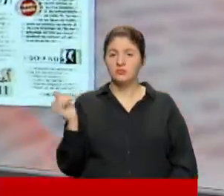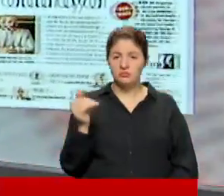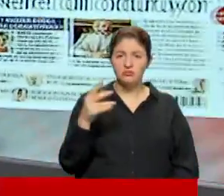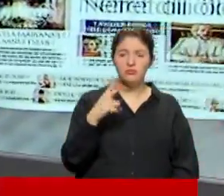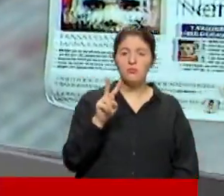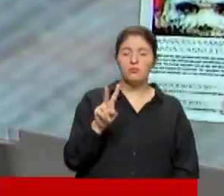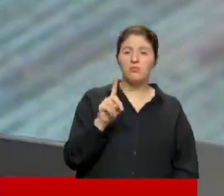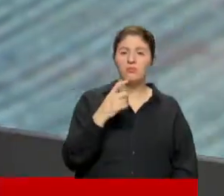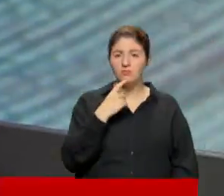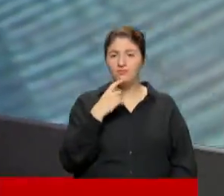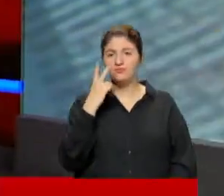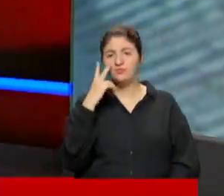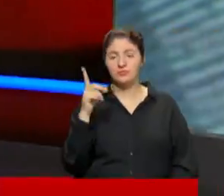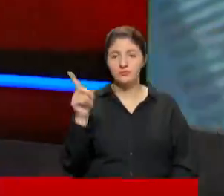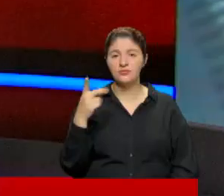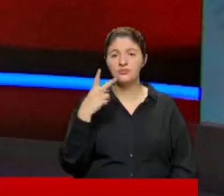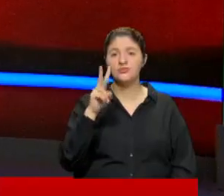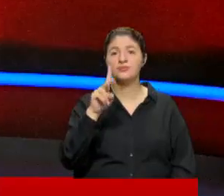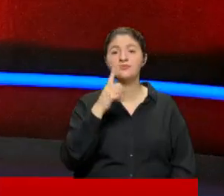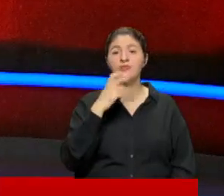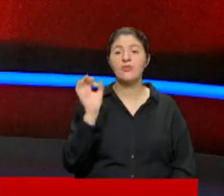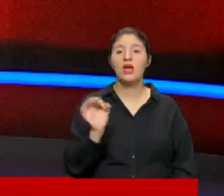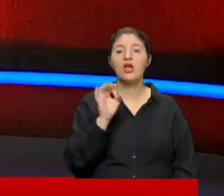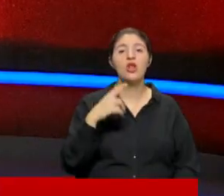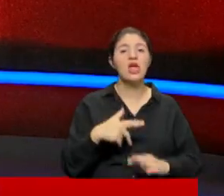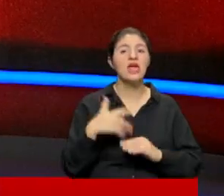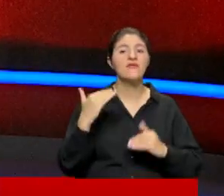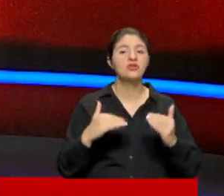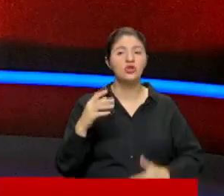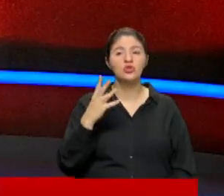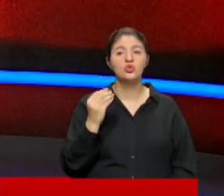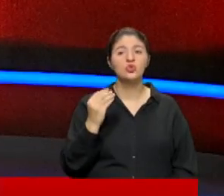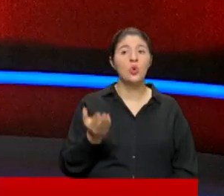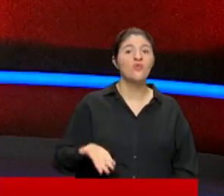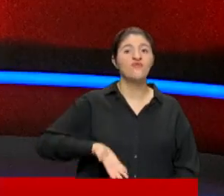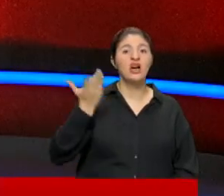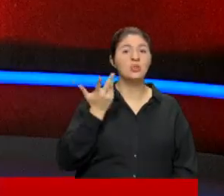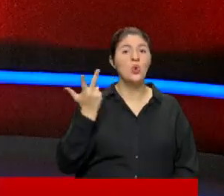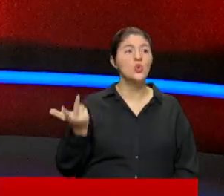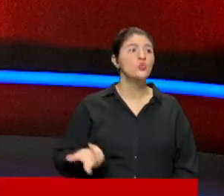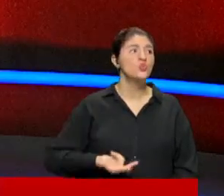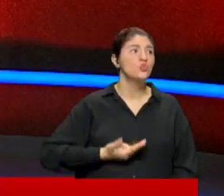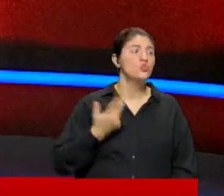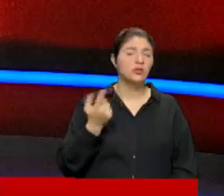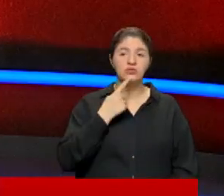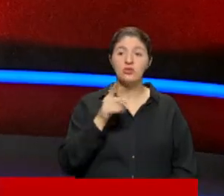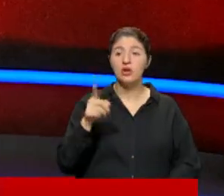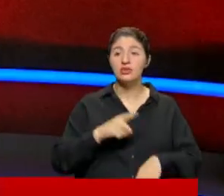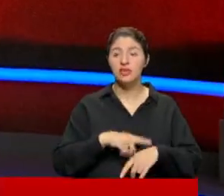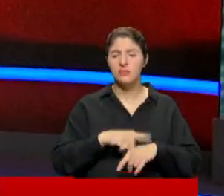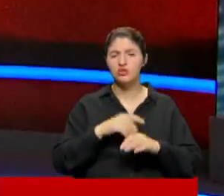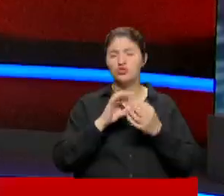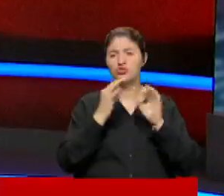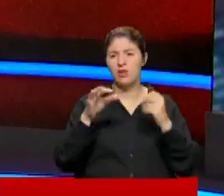2021 yılına 2021 yılının Eylül enflasyonu çok yüksek deniliyordu o dönem